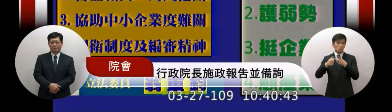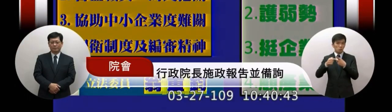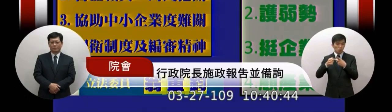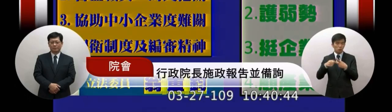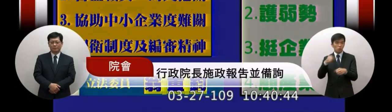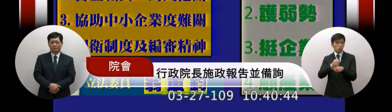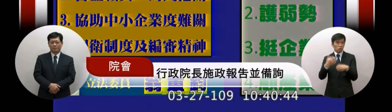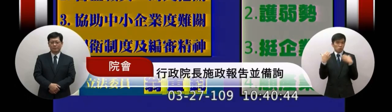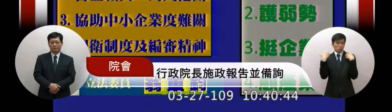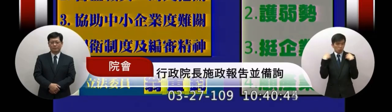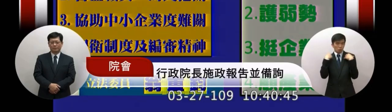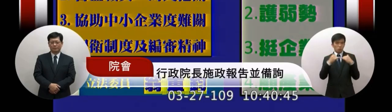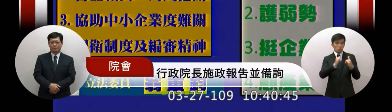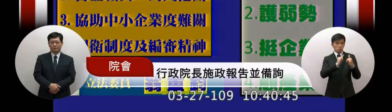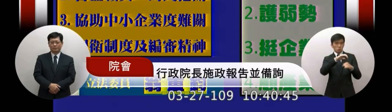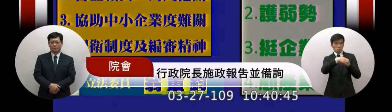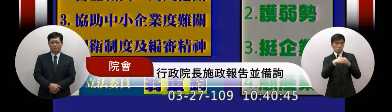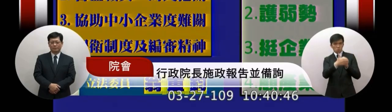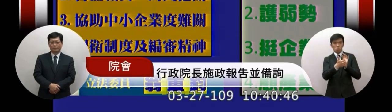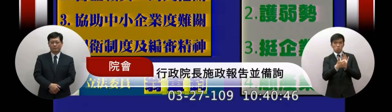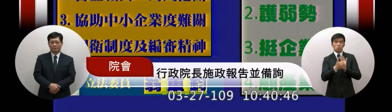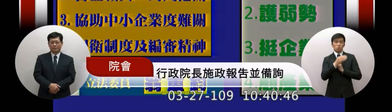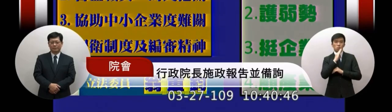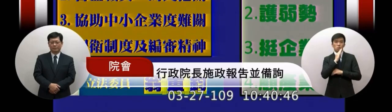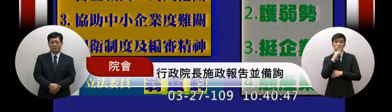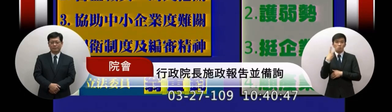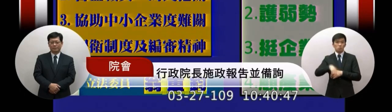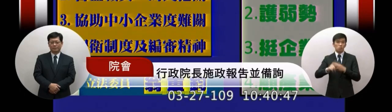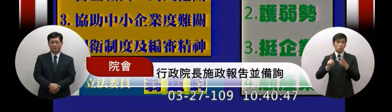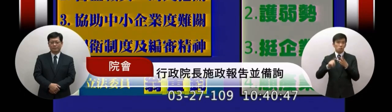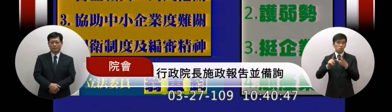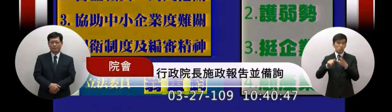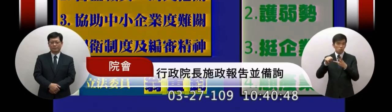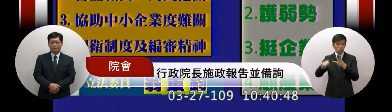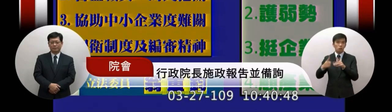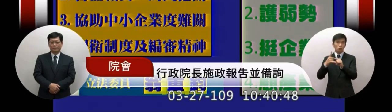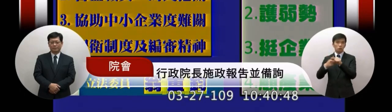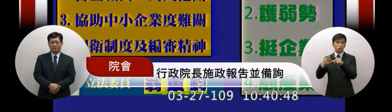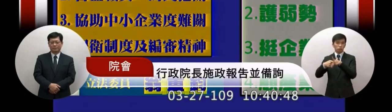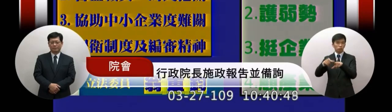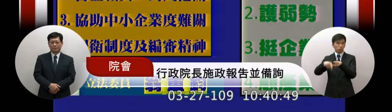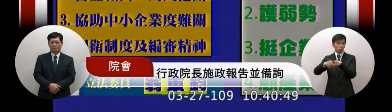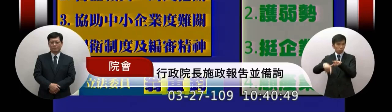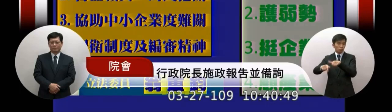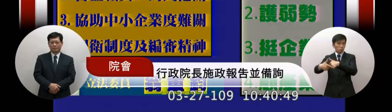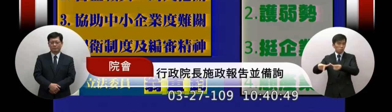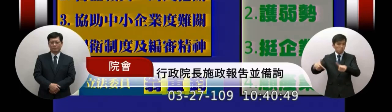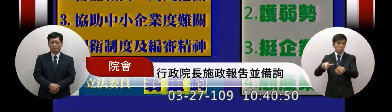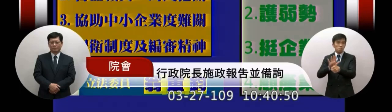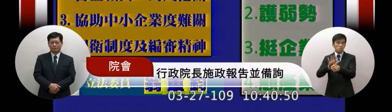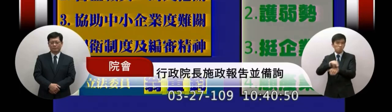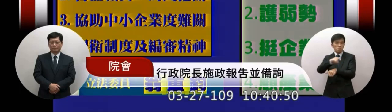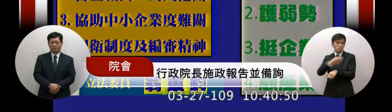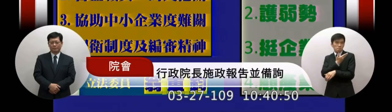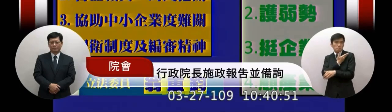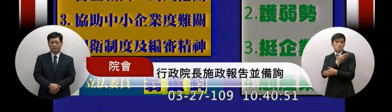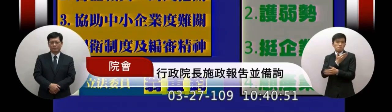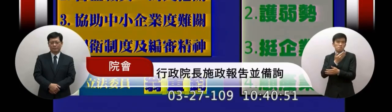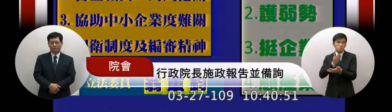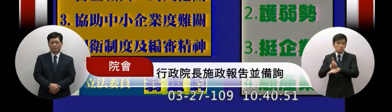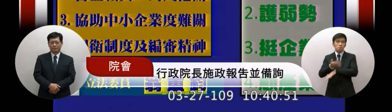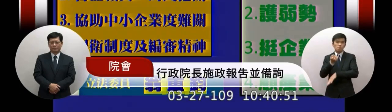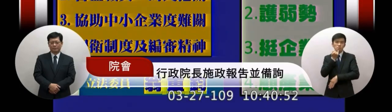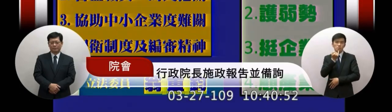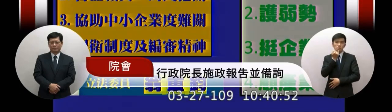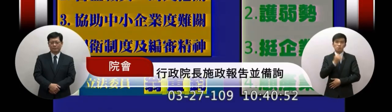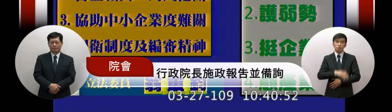责，要为民把关。第三是要协助中小企业渡过难关，第四我要